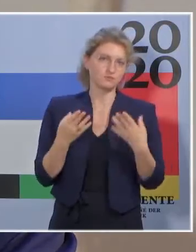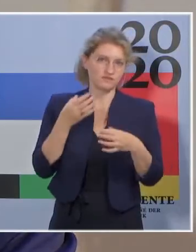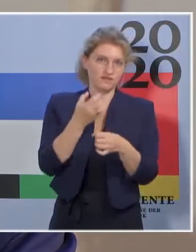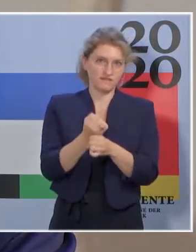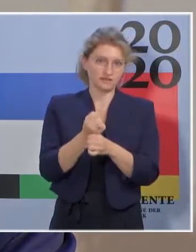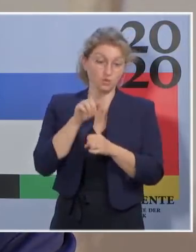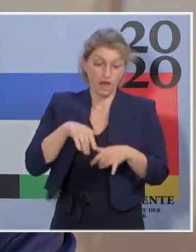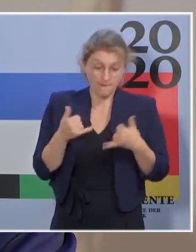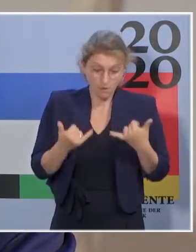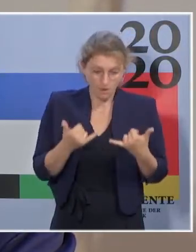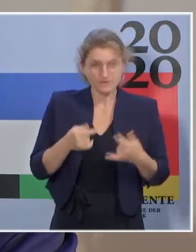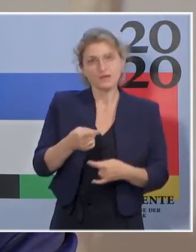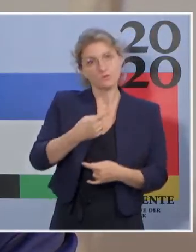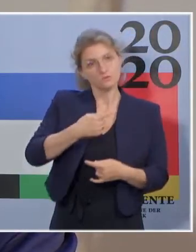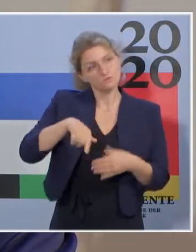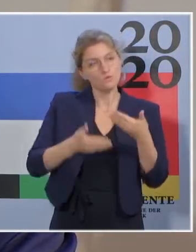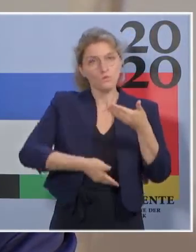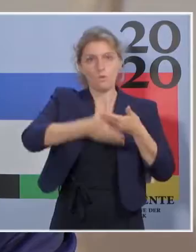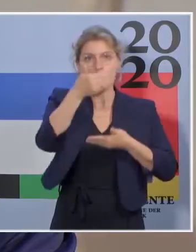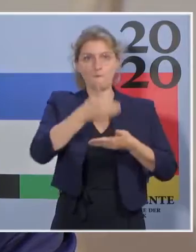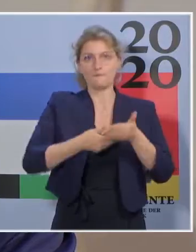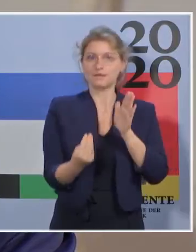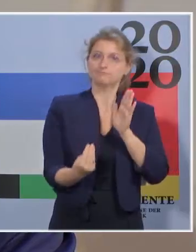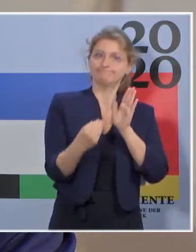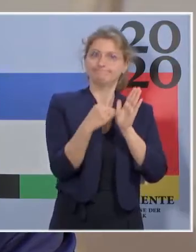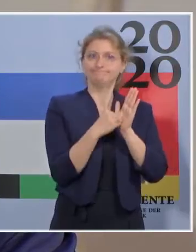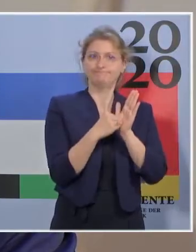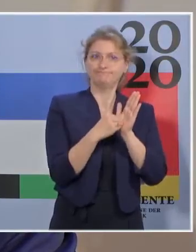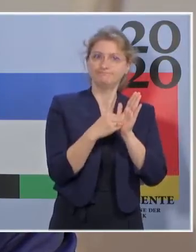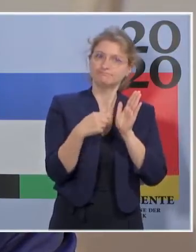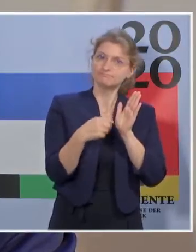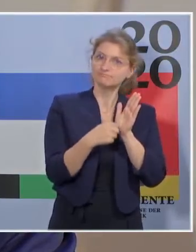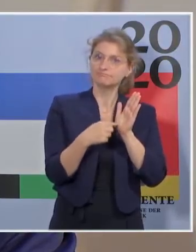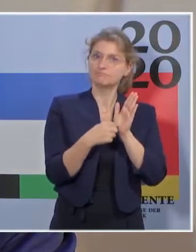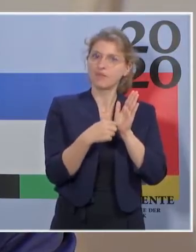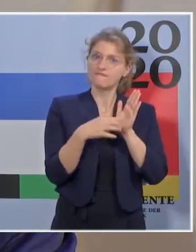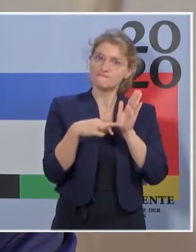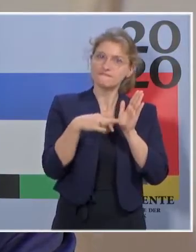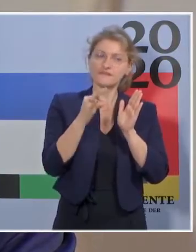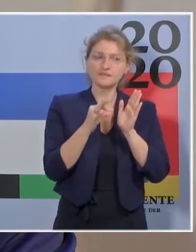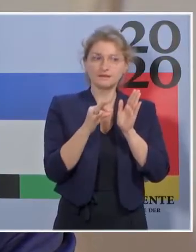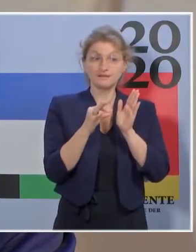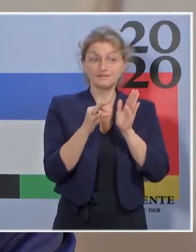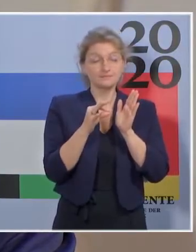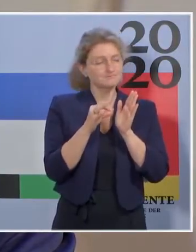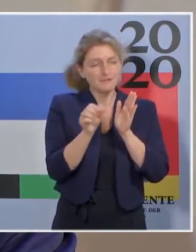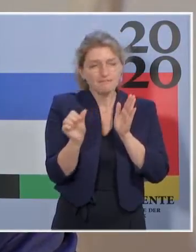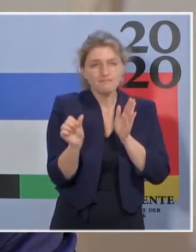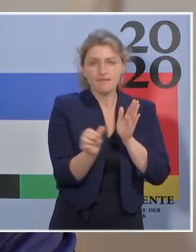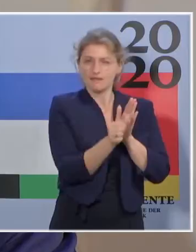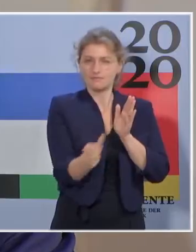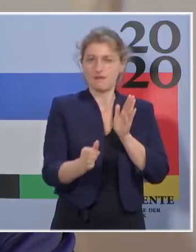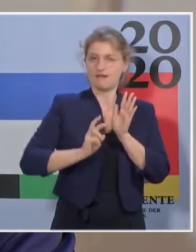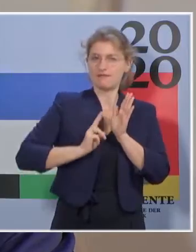heute ist auf unserer Homepage auch zu finden, das erste Mal digital aufbereitet,